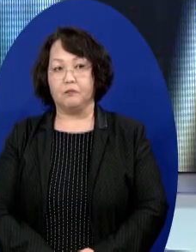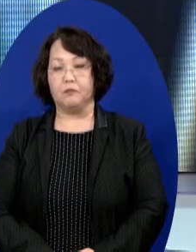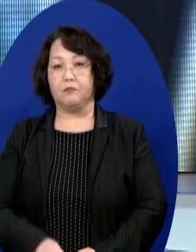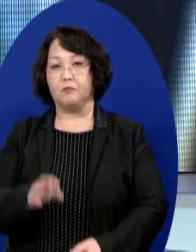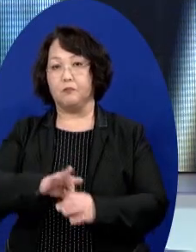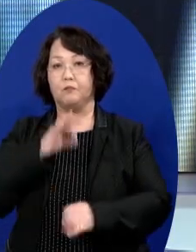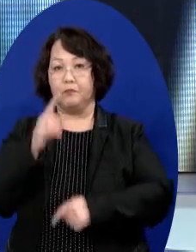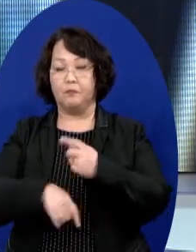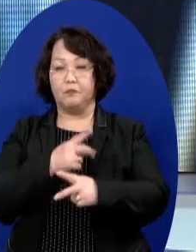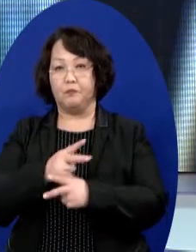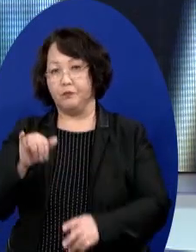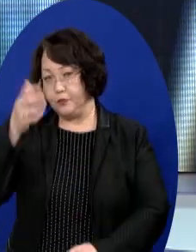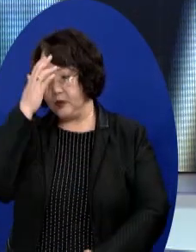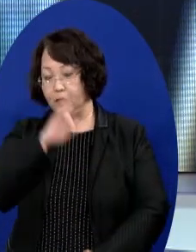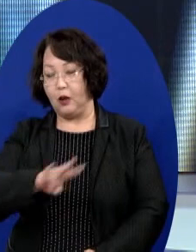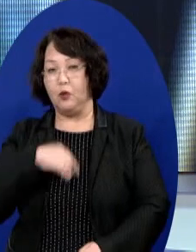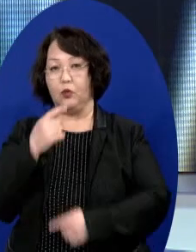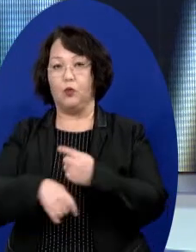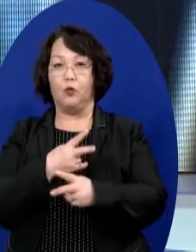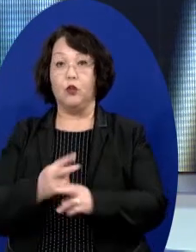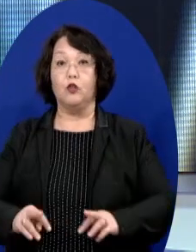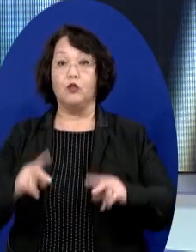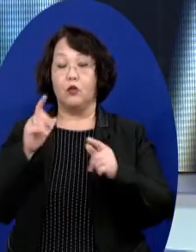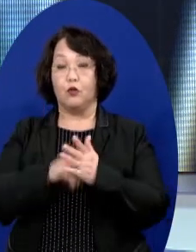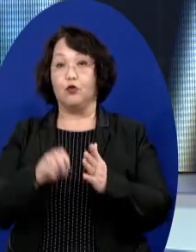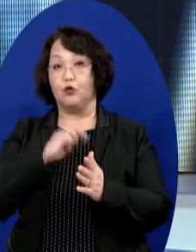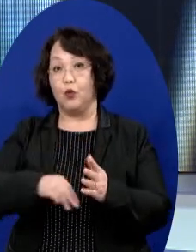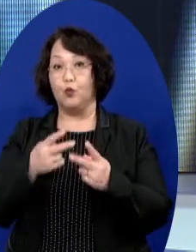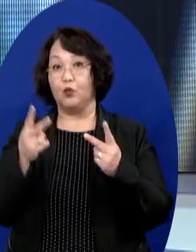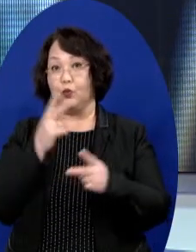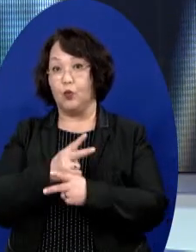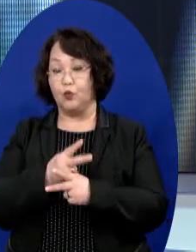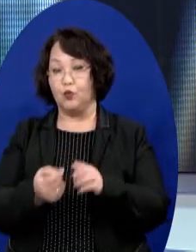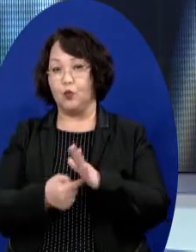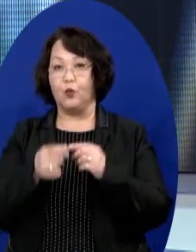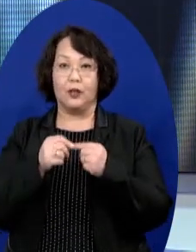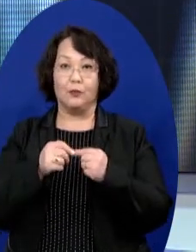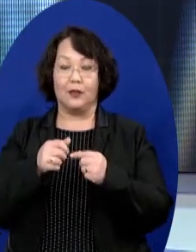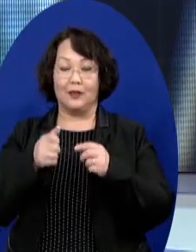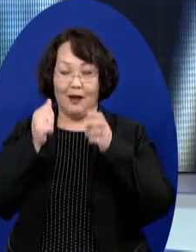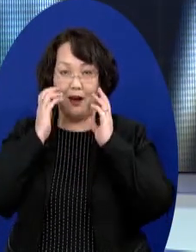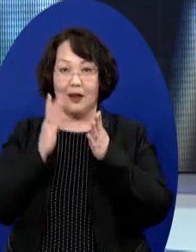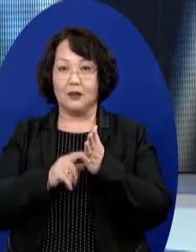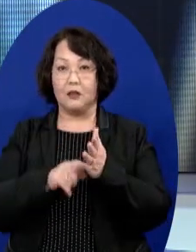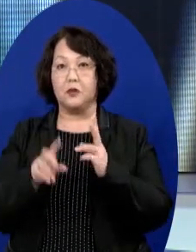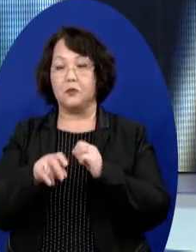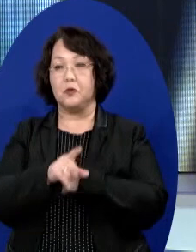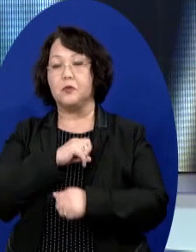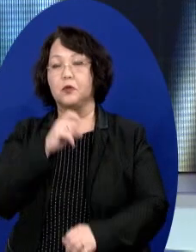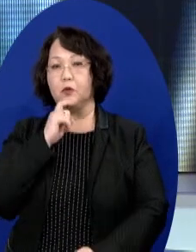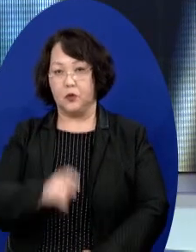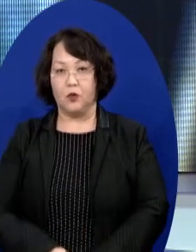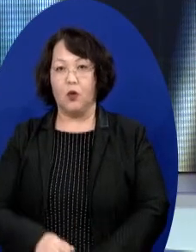Сонгуулийн тухай хууль болоод улс төрийн намын тухай хуульд өөрчлөлт оруулахын тулд үндсэн хуулийн суур зарчмуудыг эргэн харах ёстой гэж судлаачид үзэж байна.